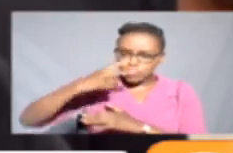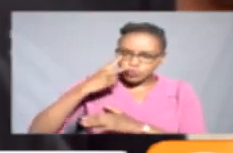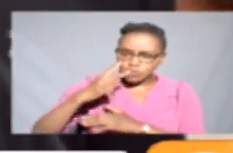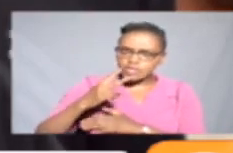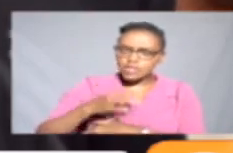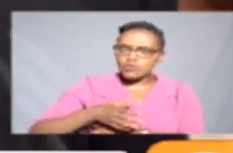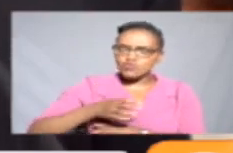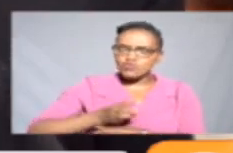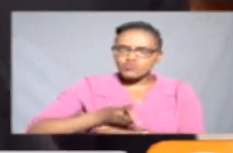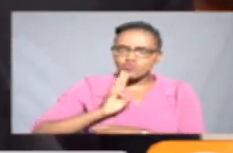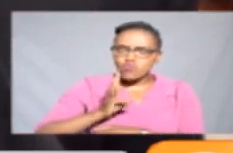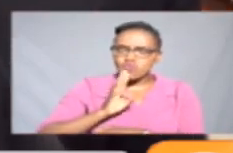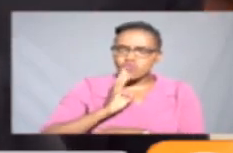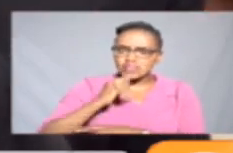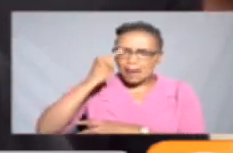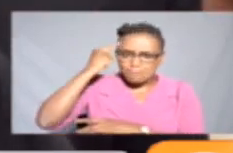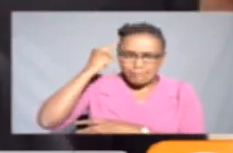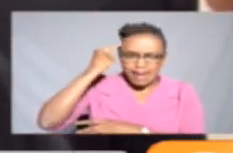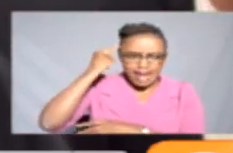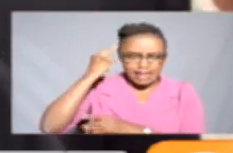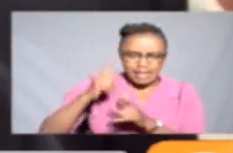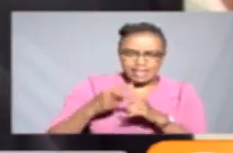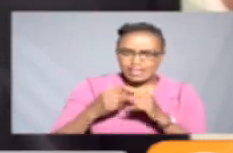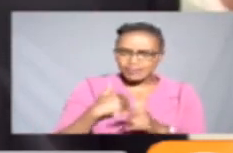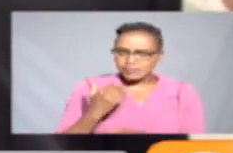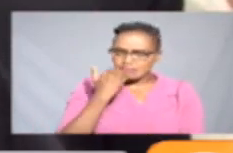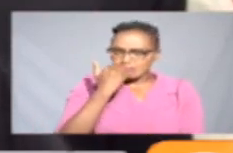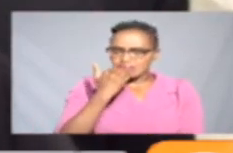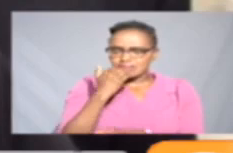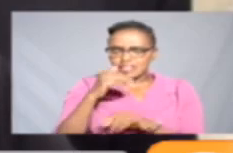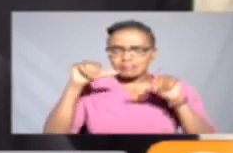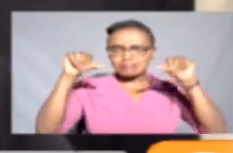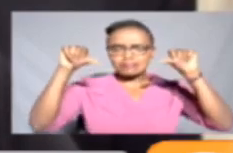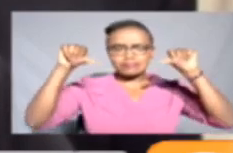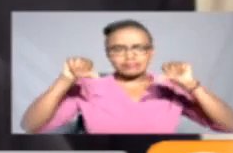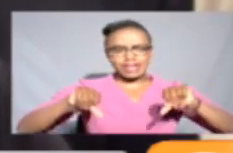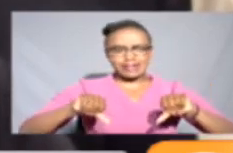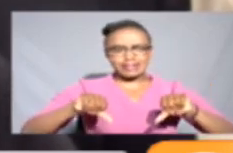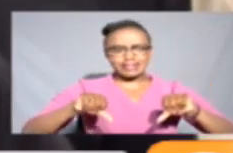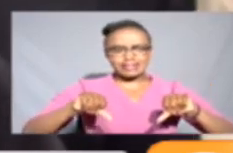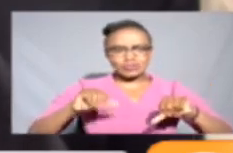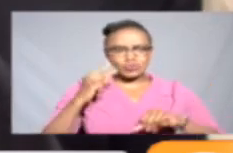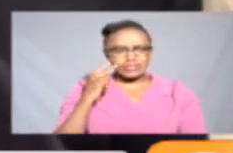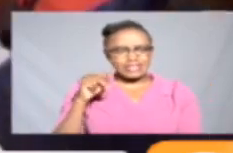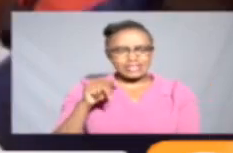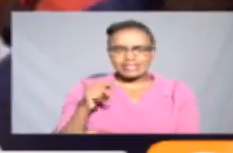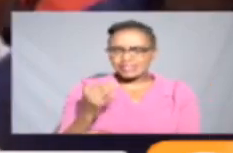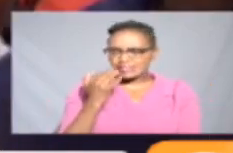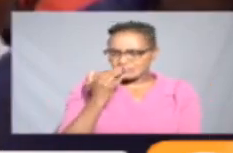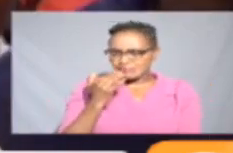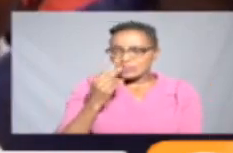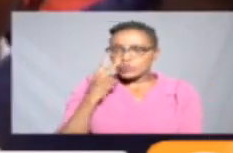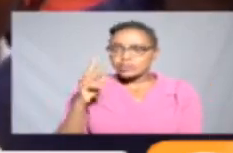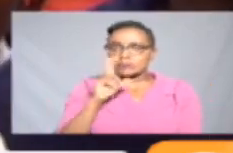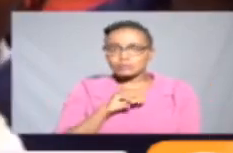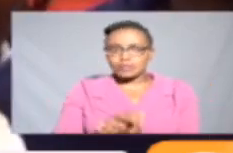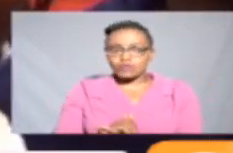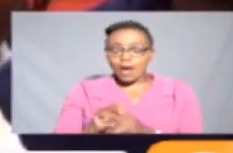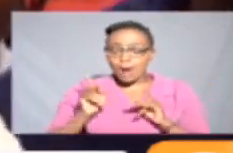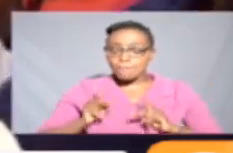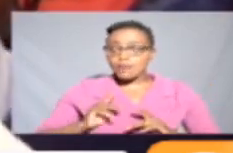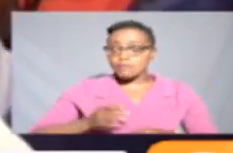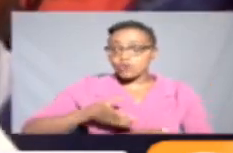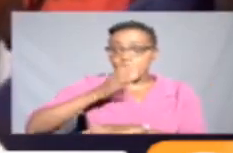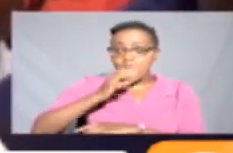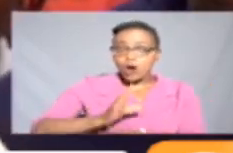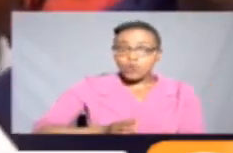ni black. Kunusa imejaa tu sewage, hata unaona saa hizo sewage. Ndio watu wanakunywa maji ya